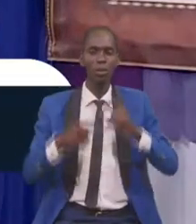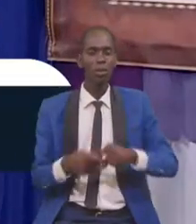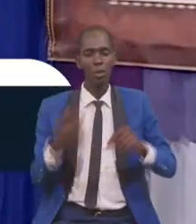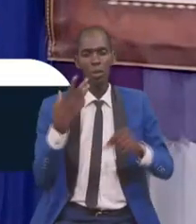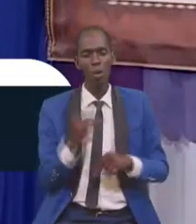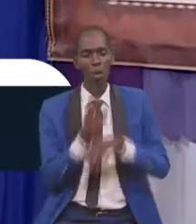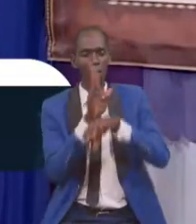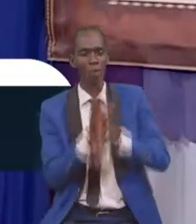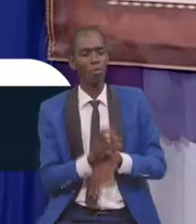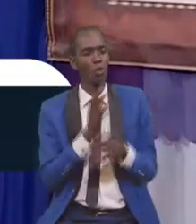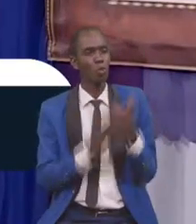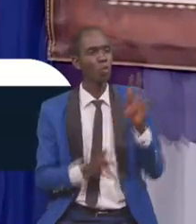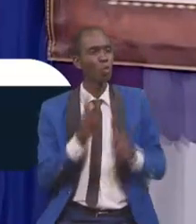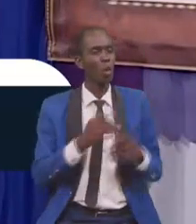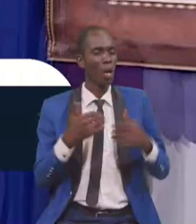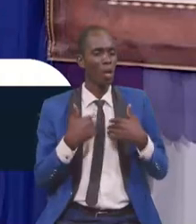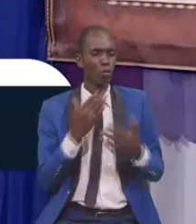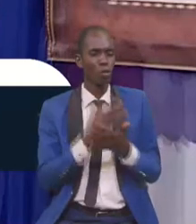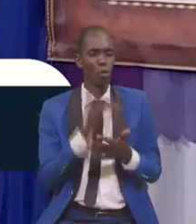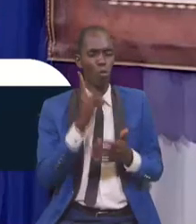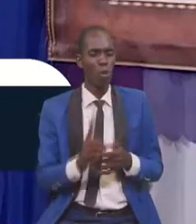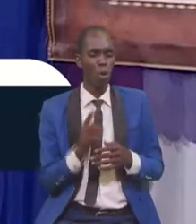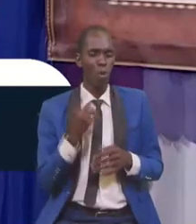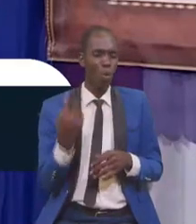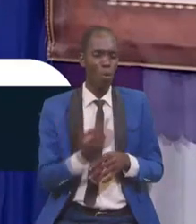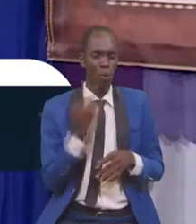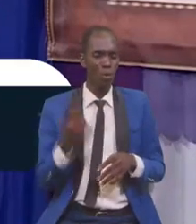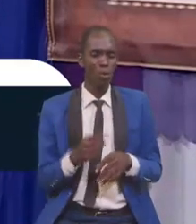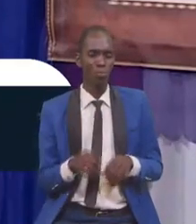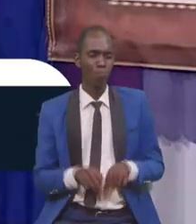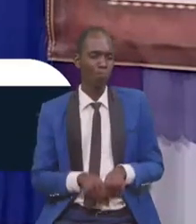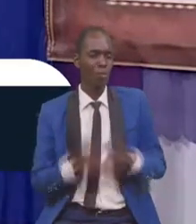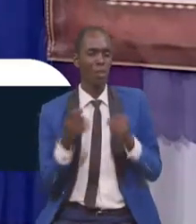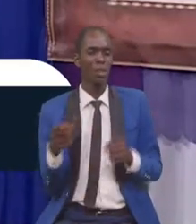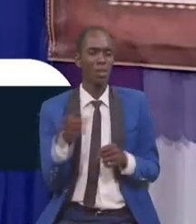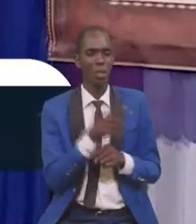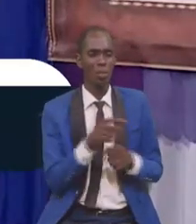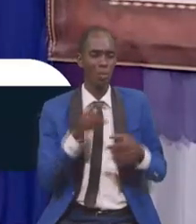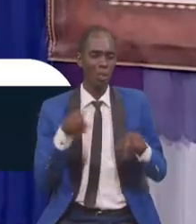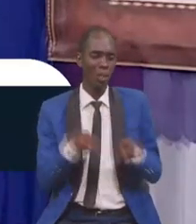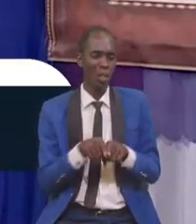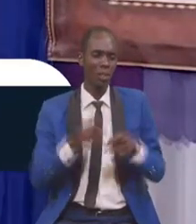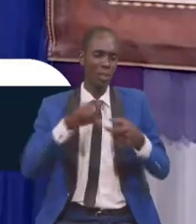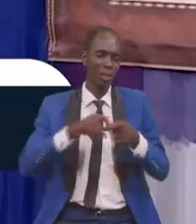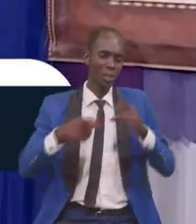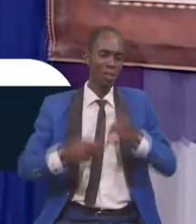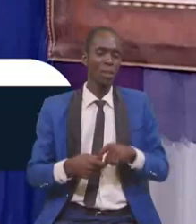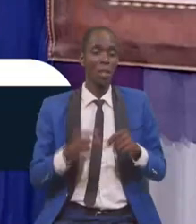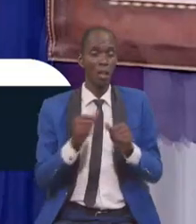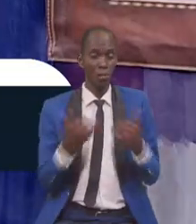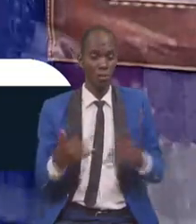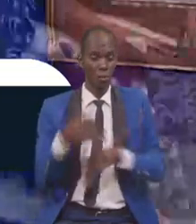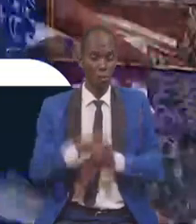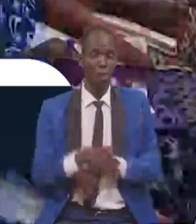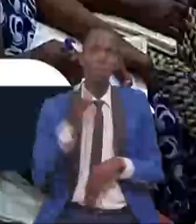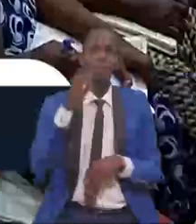les plus fortes chaînes des habitudes. Il y a des gens qui font des choses, ils ne savent comment faire, mais cependant,